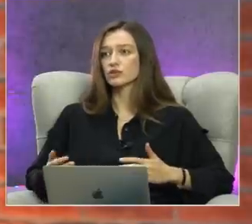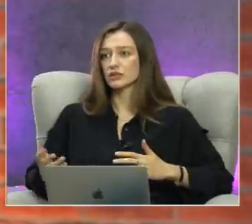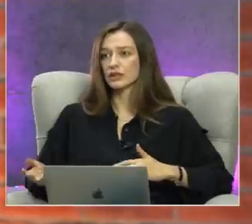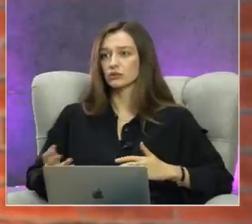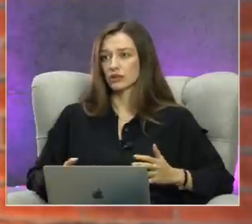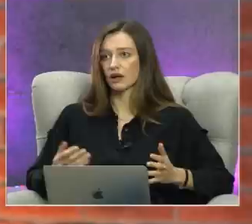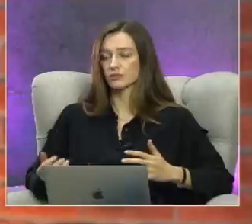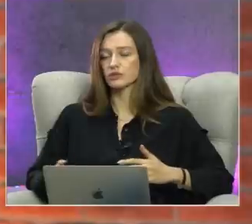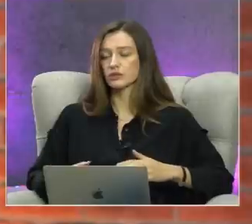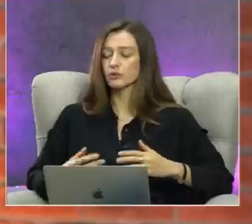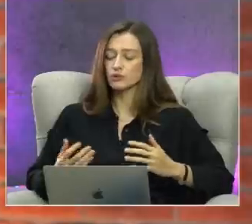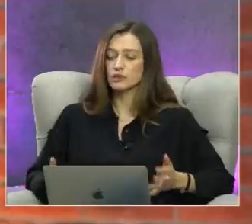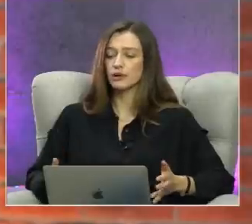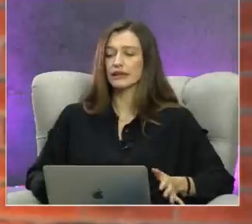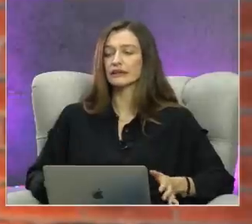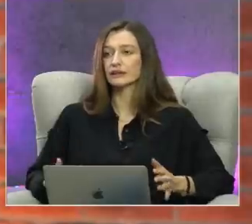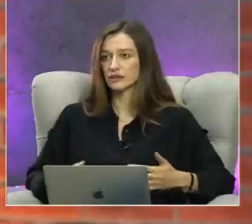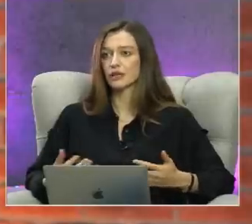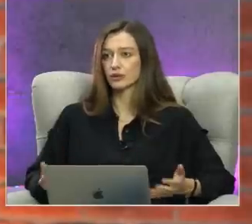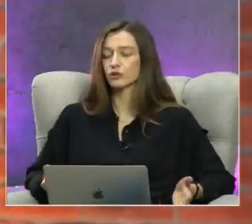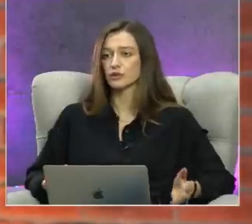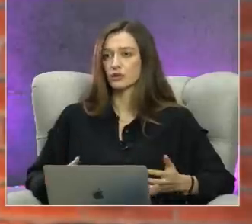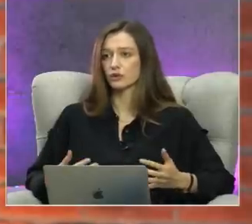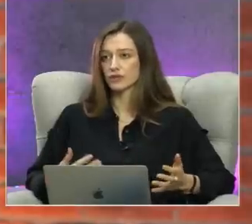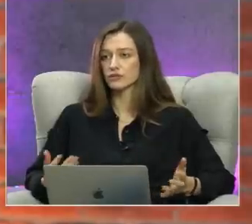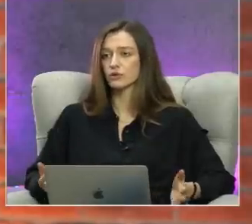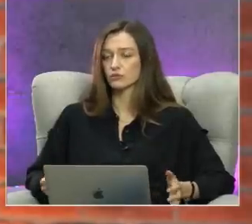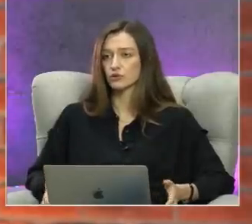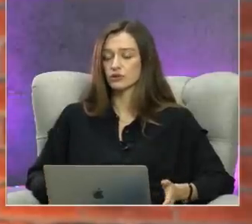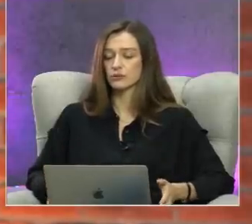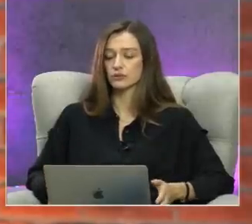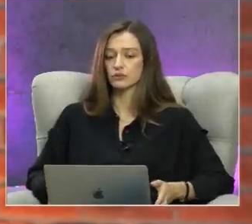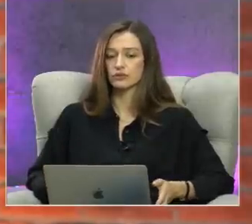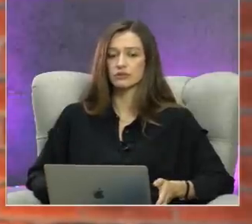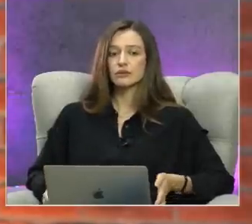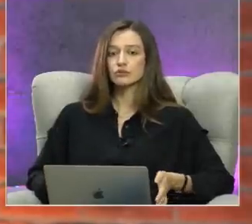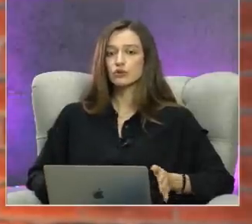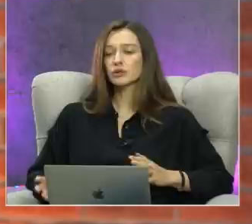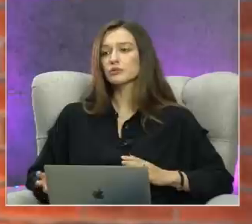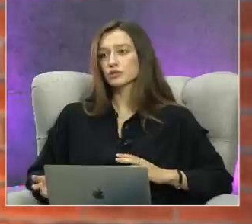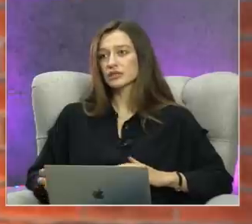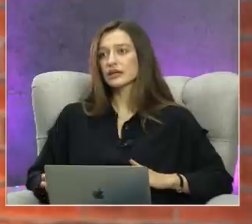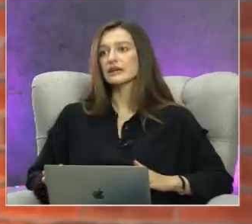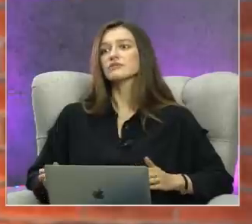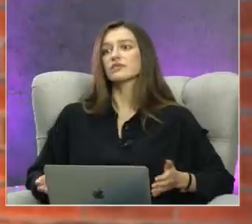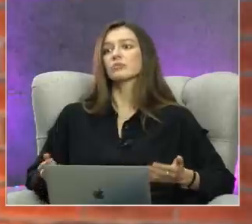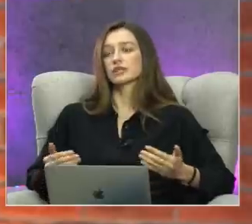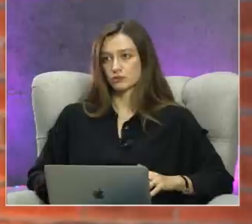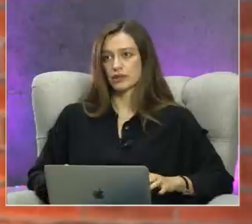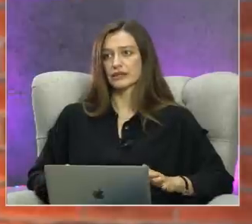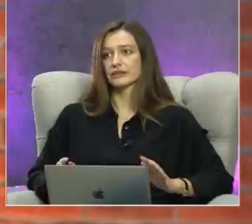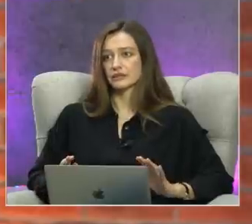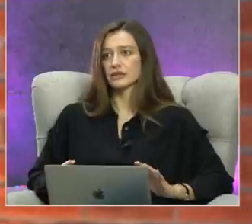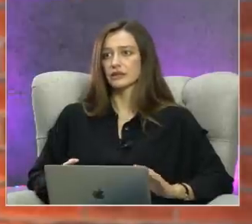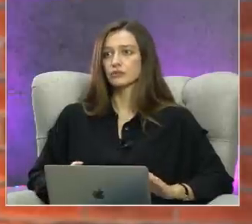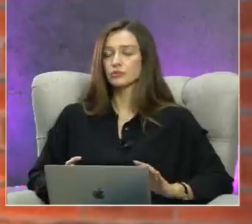sorgulama biçiminden dolayı almışız. Tabii o hiçbir zaman ne kadar kaleme dökmese, öğrencisi dökmüş olsa da Platon tarafından. Bu sorgulama biçiminde cevapları